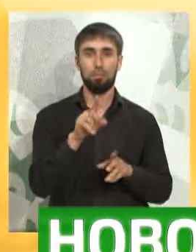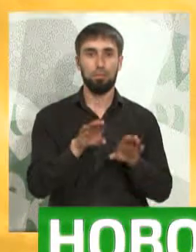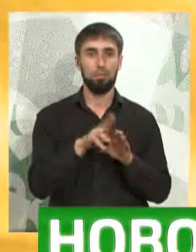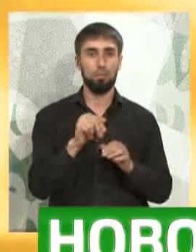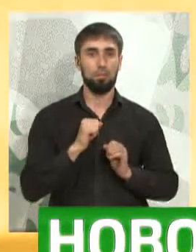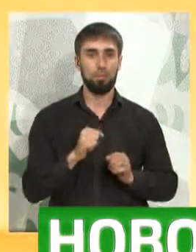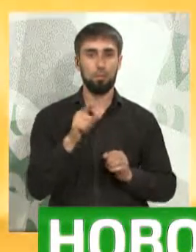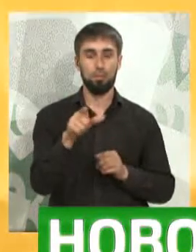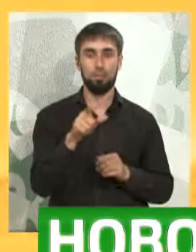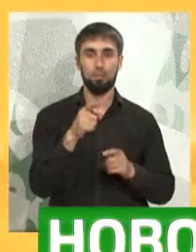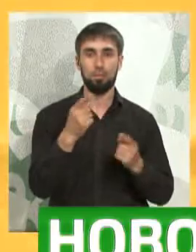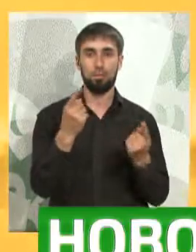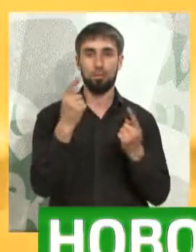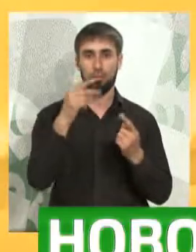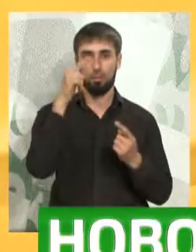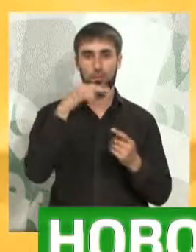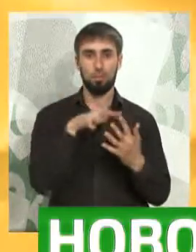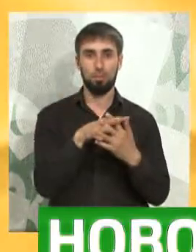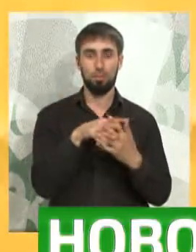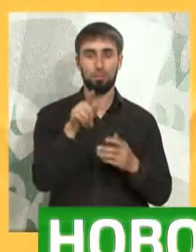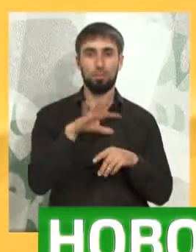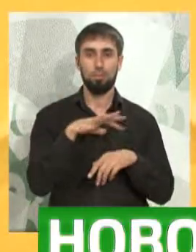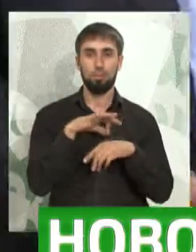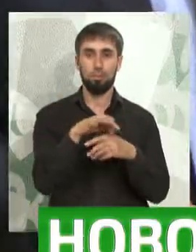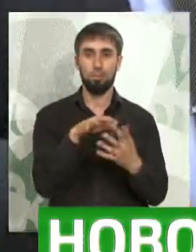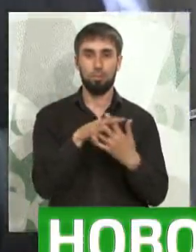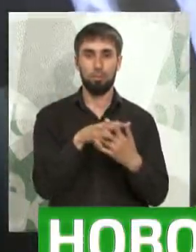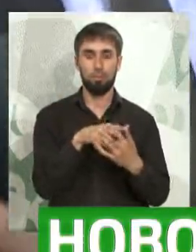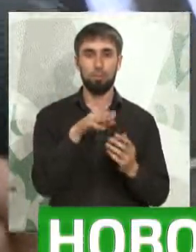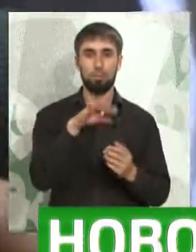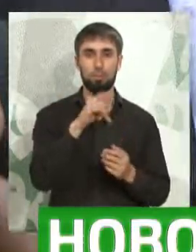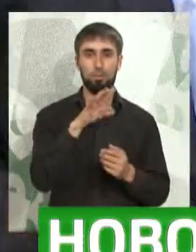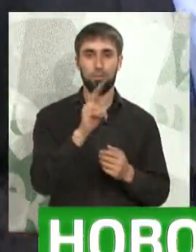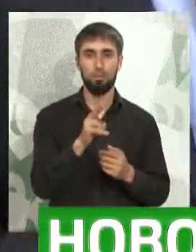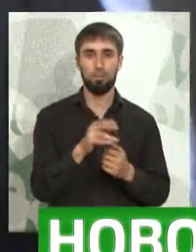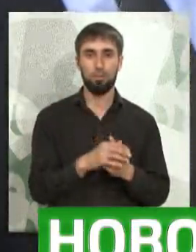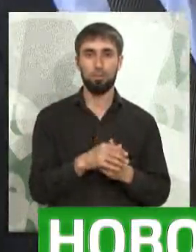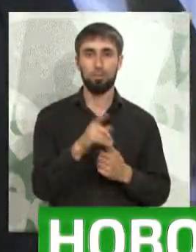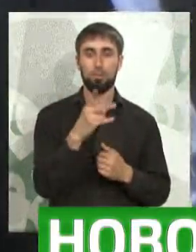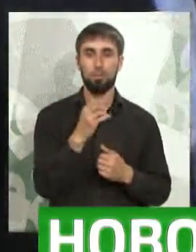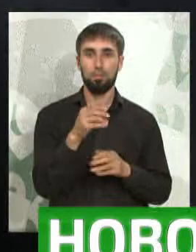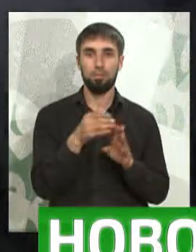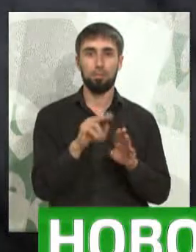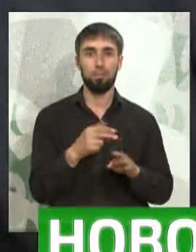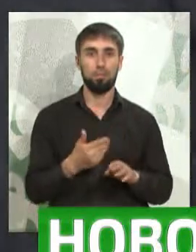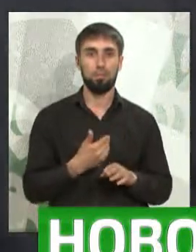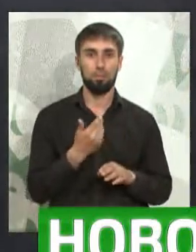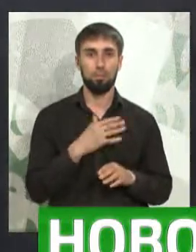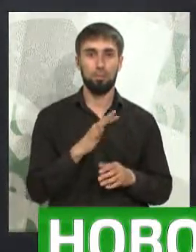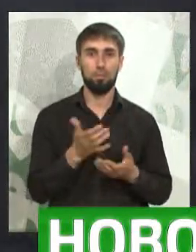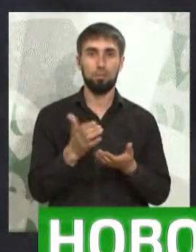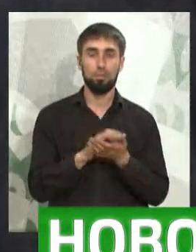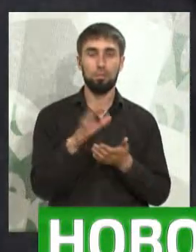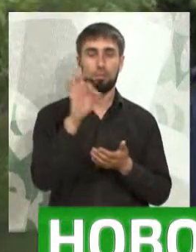Великой Отечественной войны, проходил службу в стенах войсковой части города Тихорец, где с нескрываемым желанием начал познавать